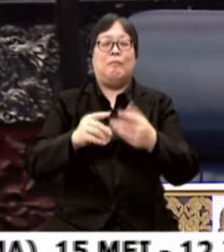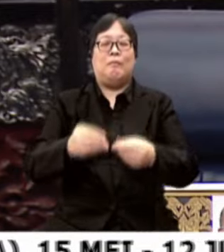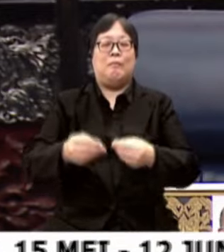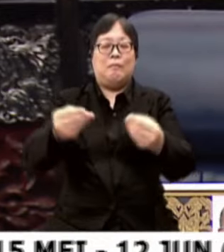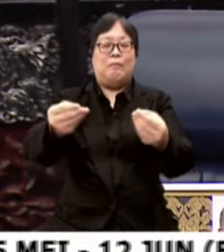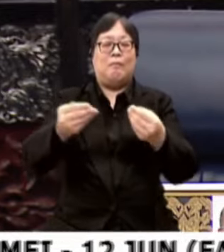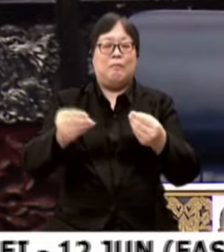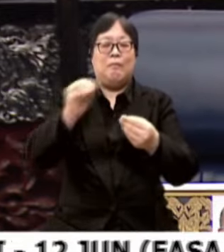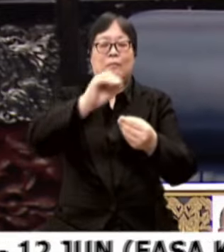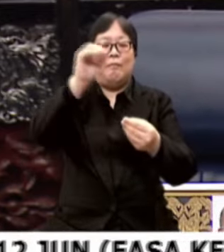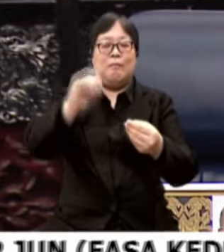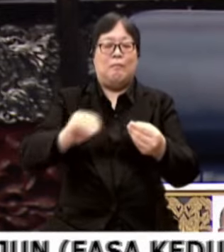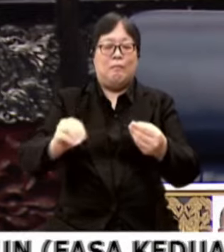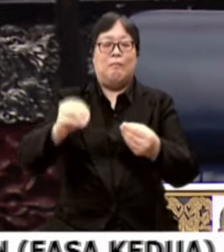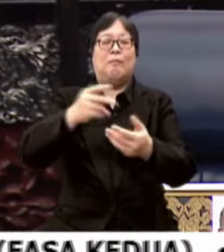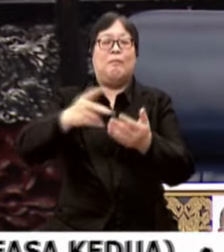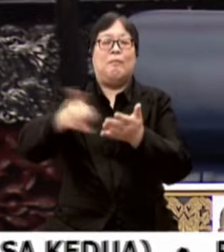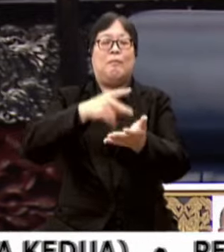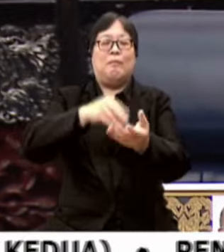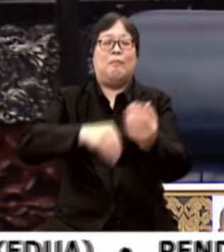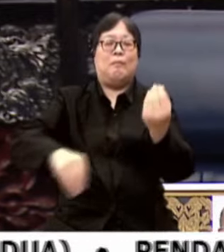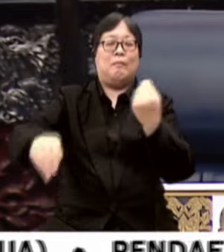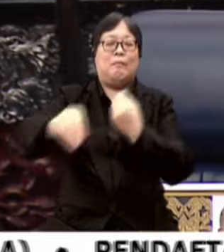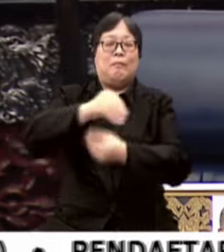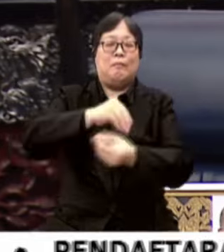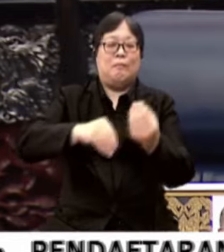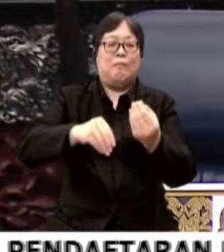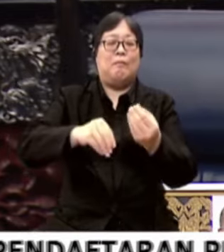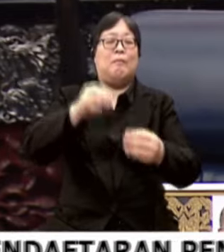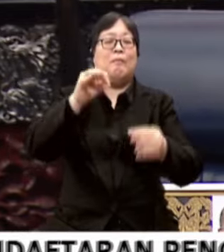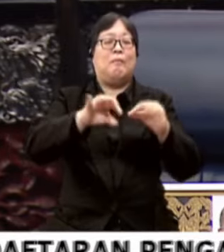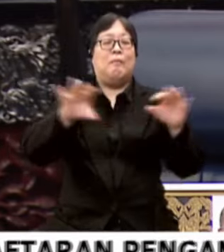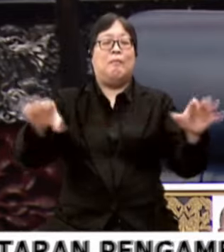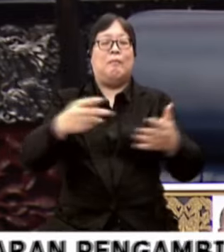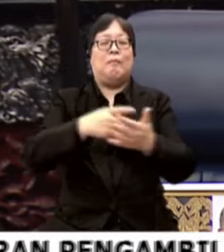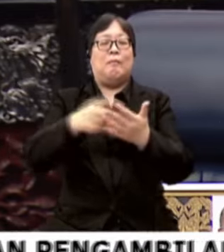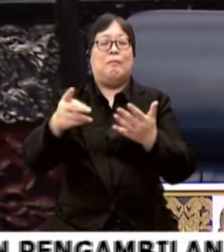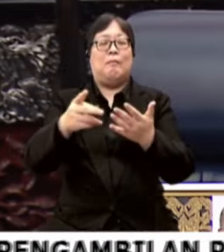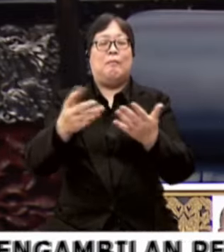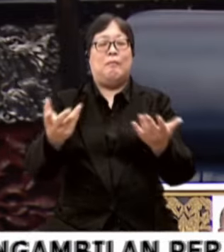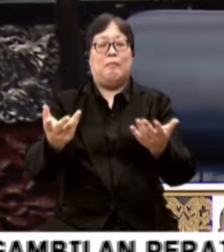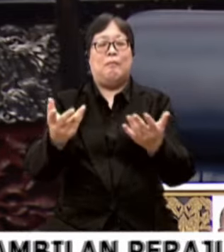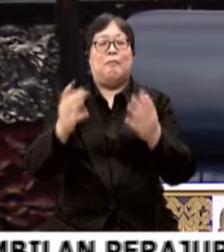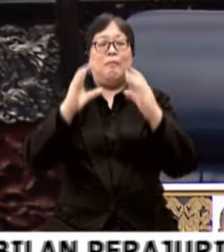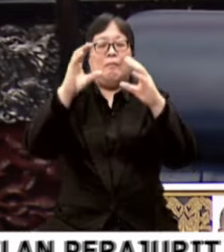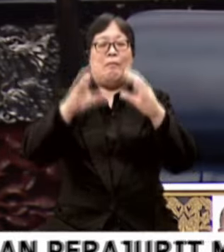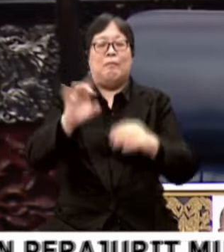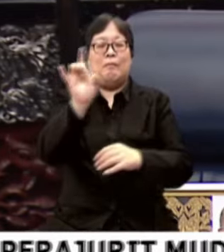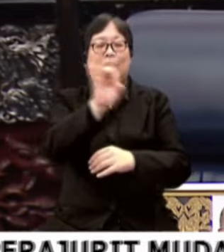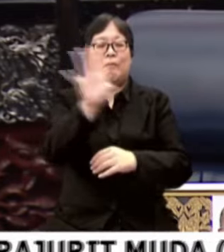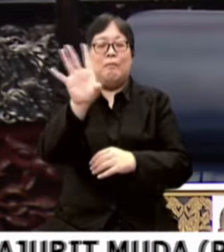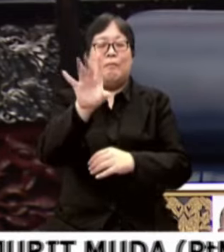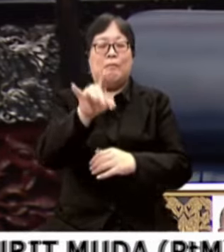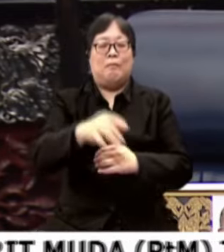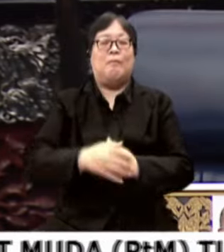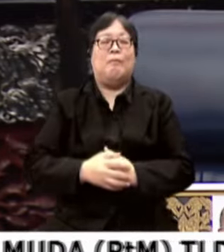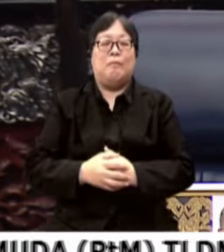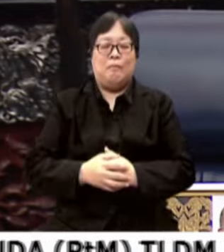diskon bayaran balik sekiranya dilakukan bayaran sekali secara sekaligus